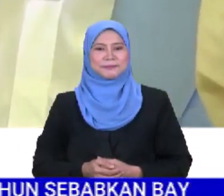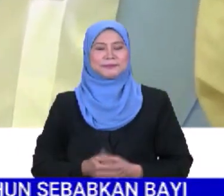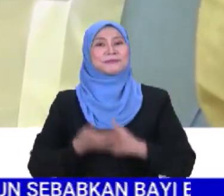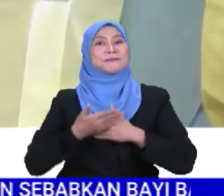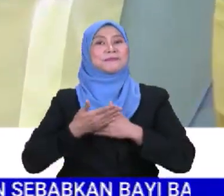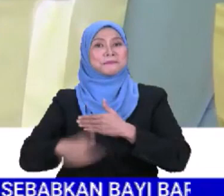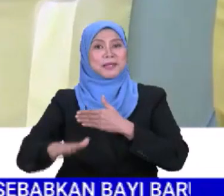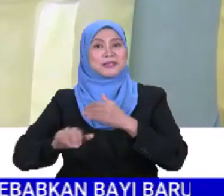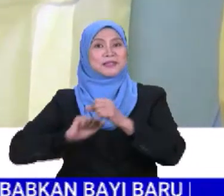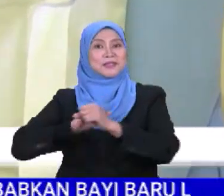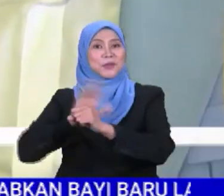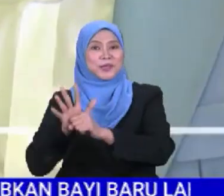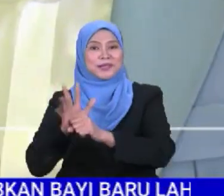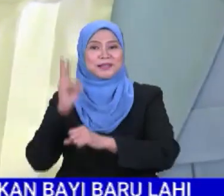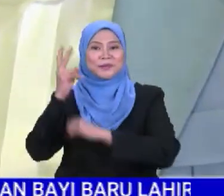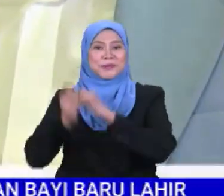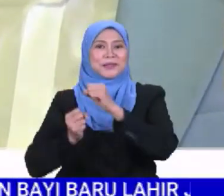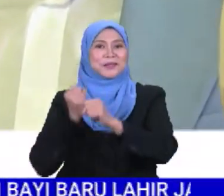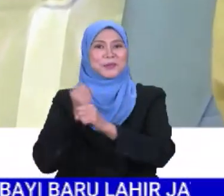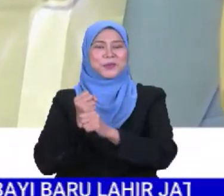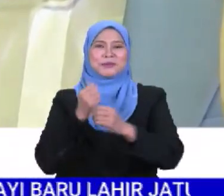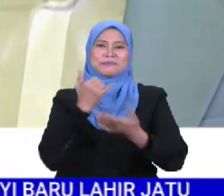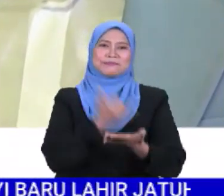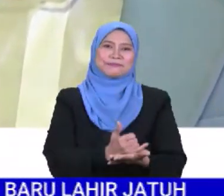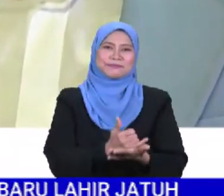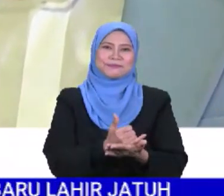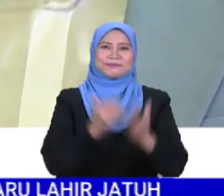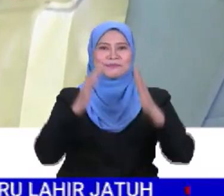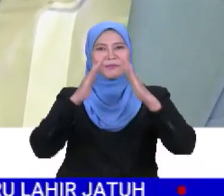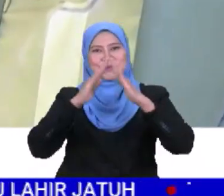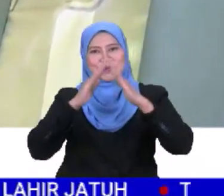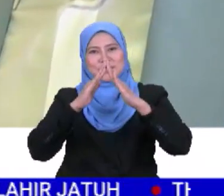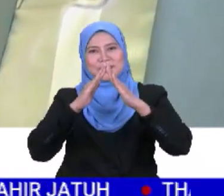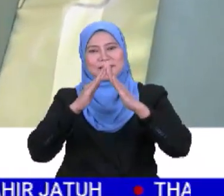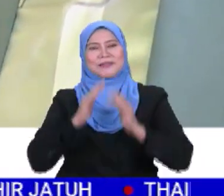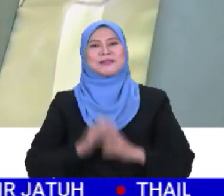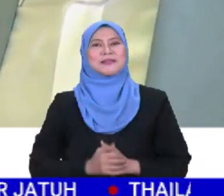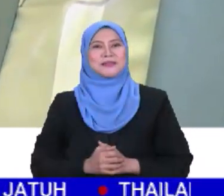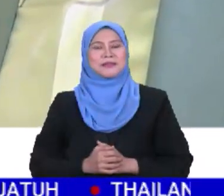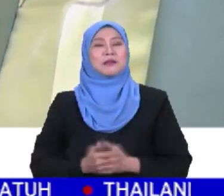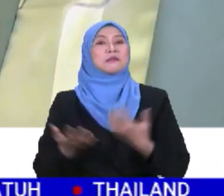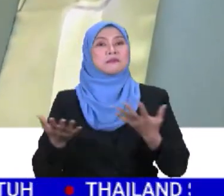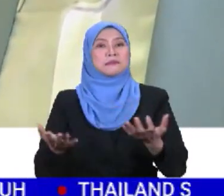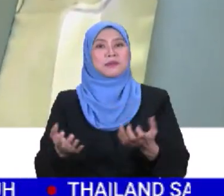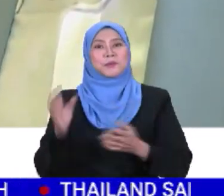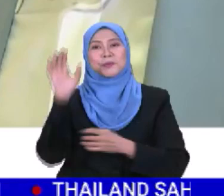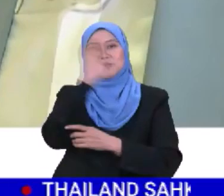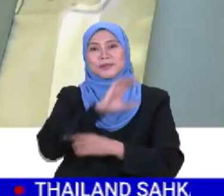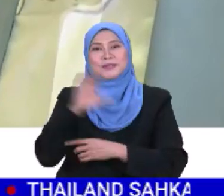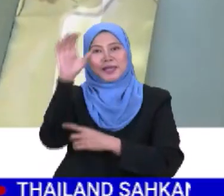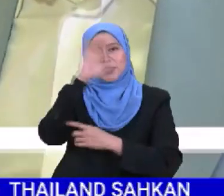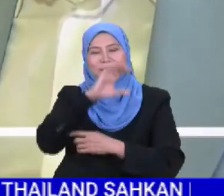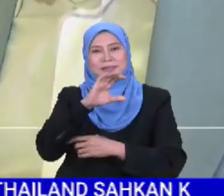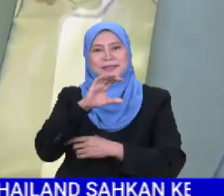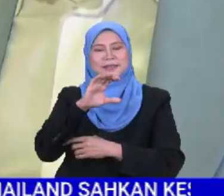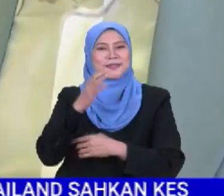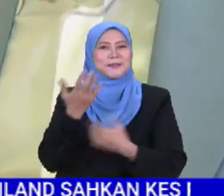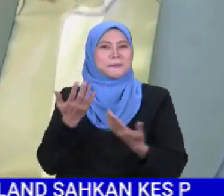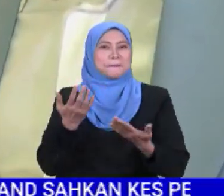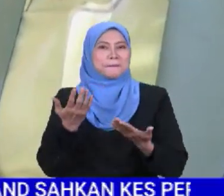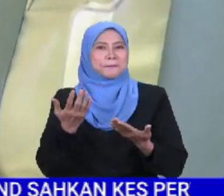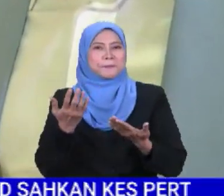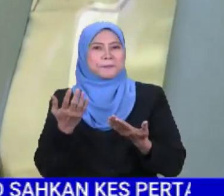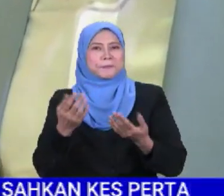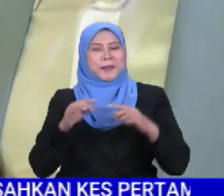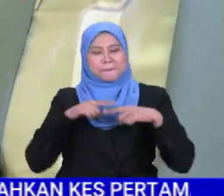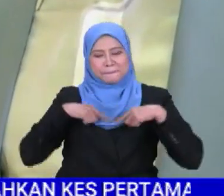Selepas pandemik, dah 2 tahun kami di rumah. So kami mahu mencari koleksi yang